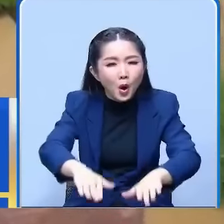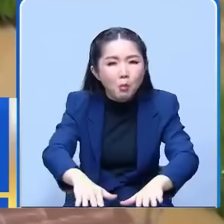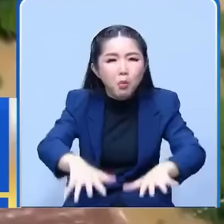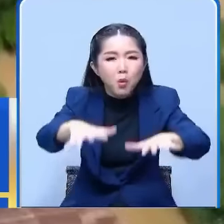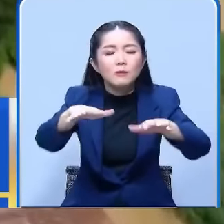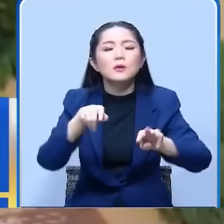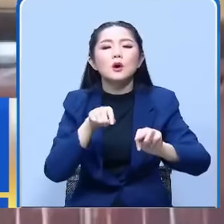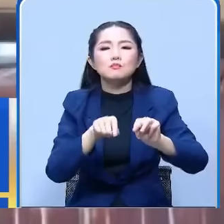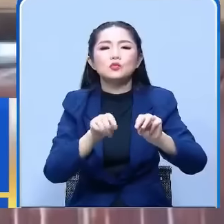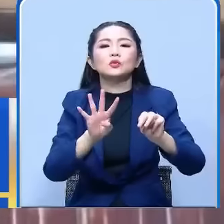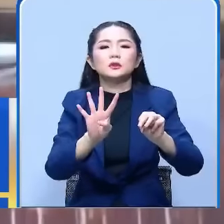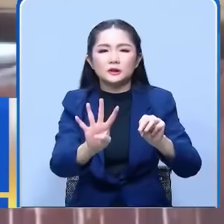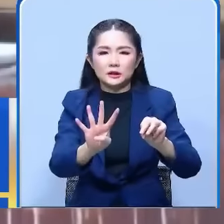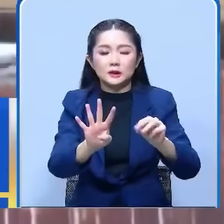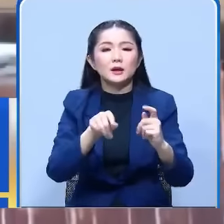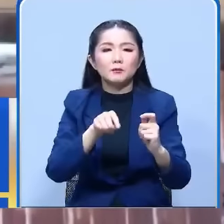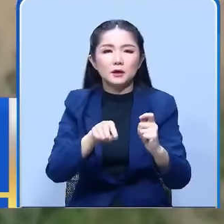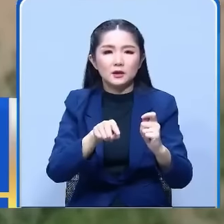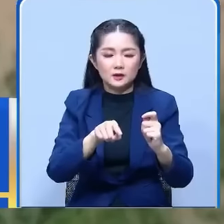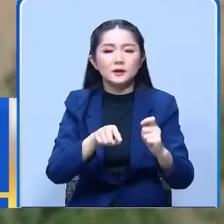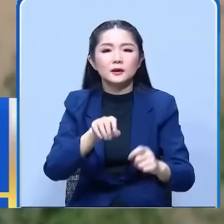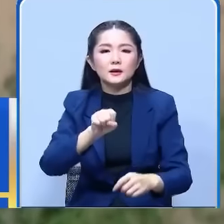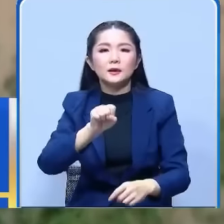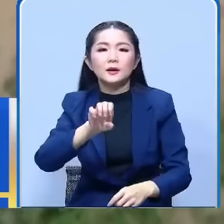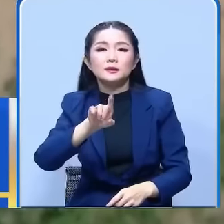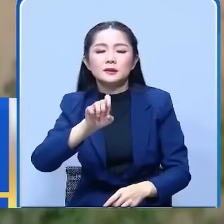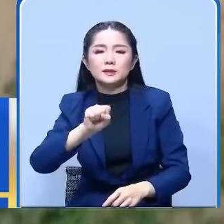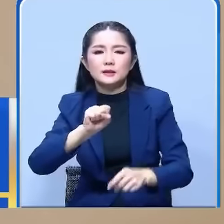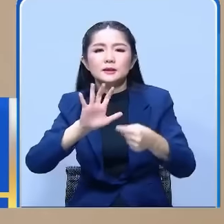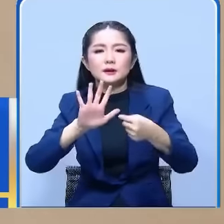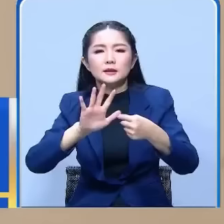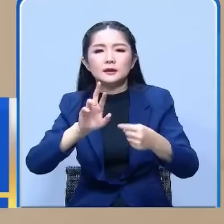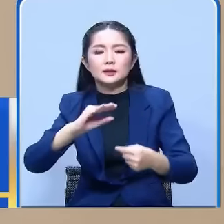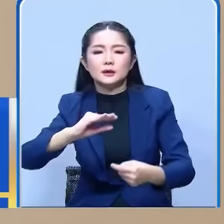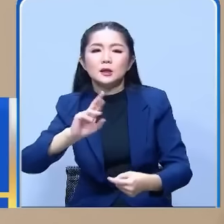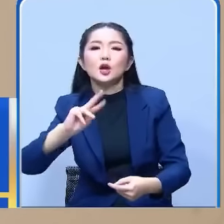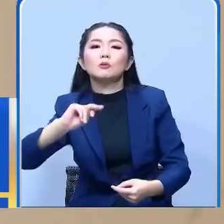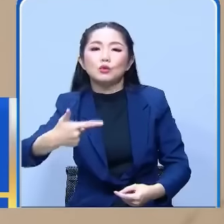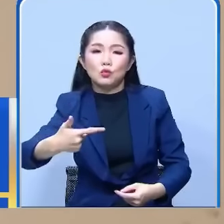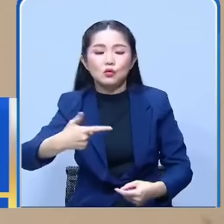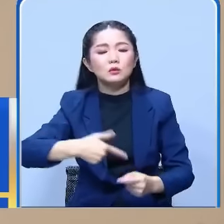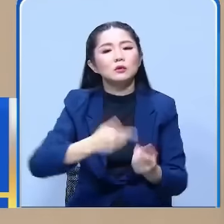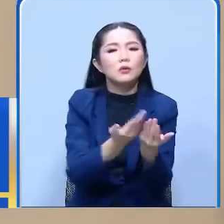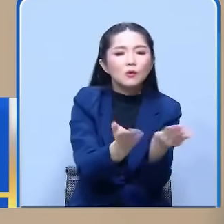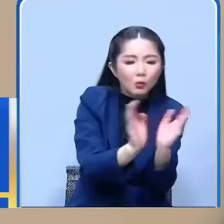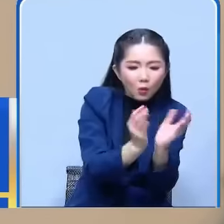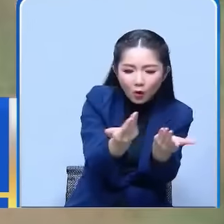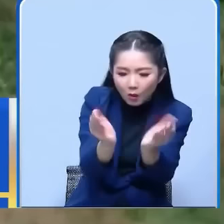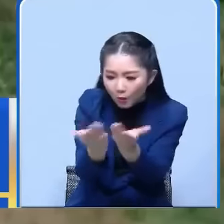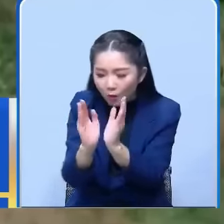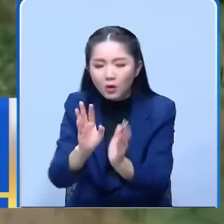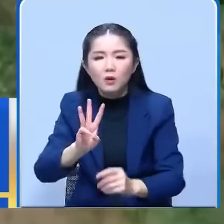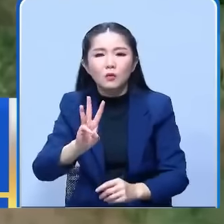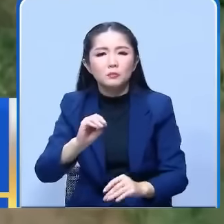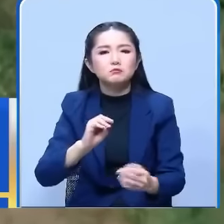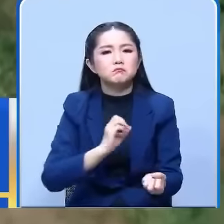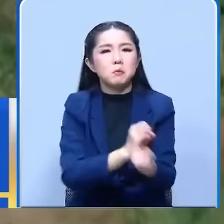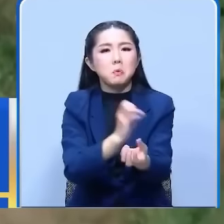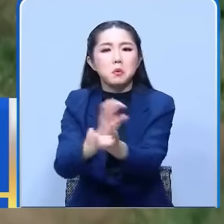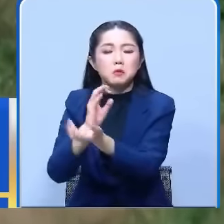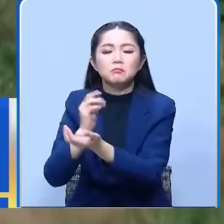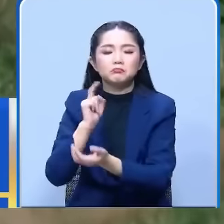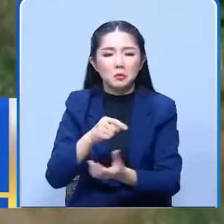ใหญ่อำเภอศรีสำโรงสูงกว่า2เมตรประชาชนได้รับความเดือดร้อนกันกว่า60ครัวเรือนชาวบ้านต้องใช้เรือเป็นพาหนะใน